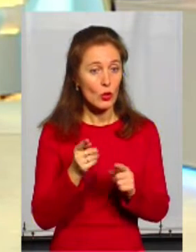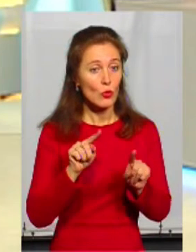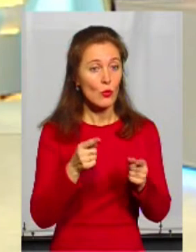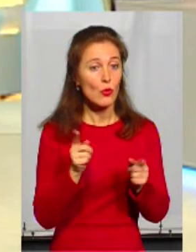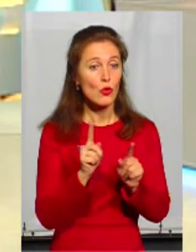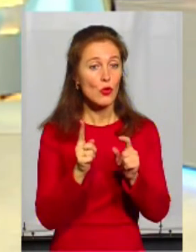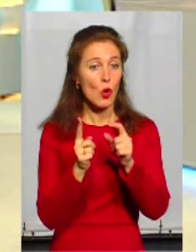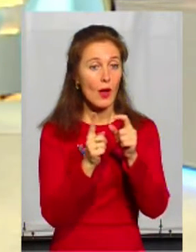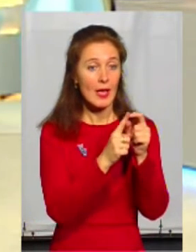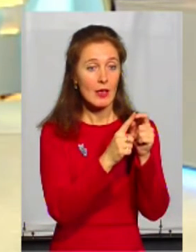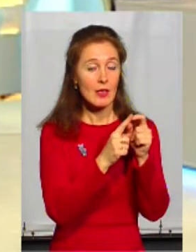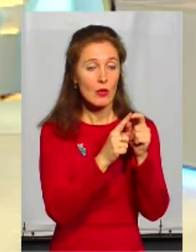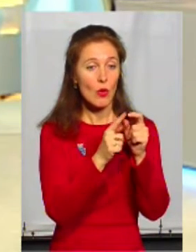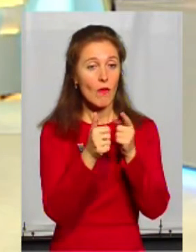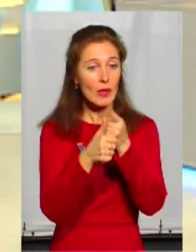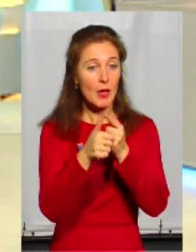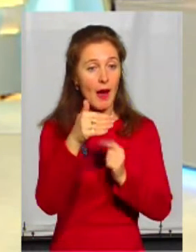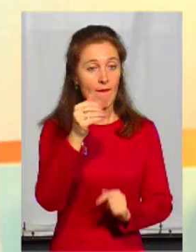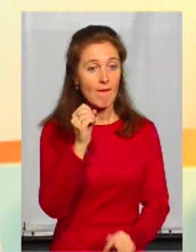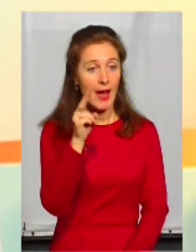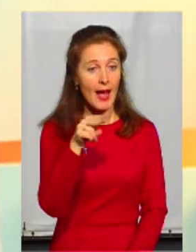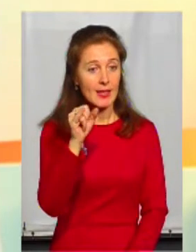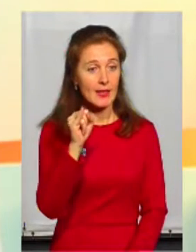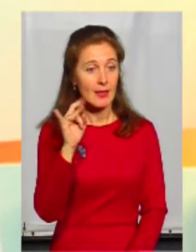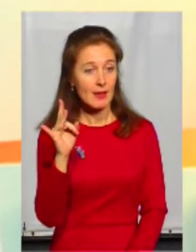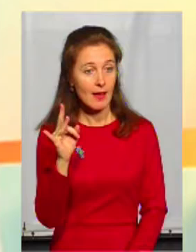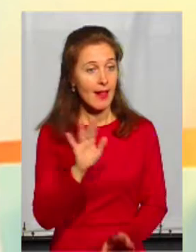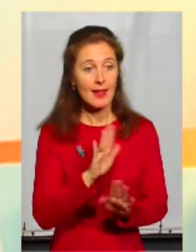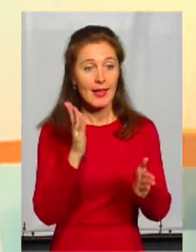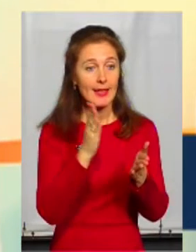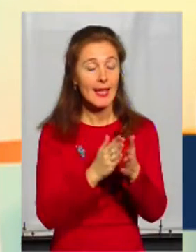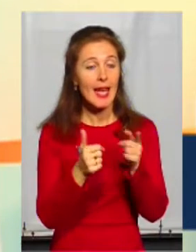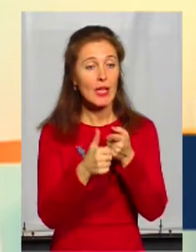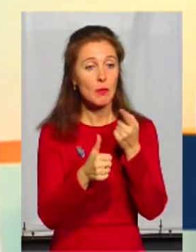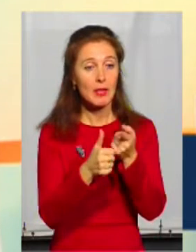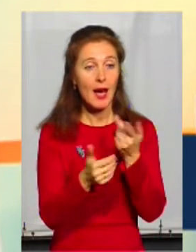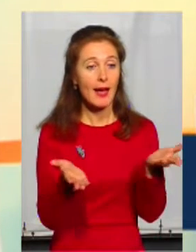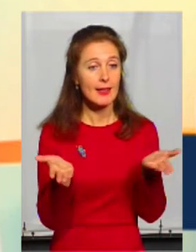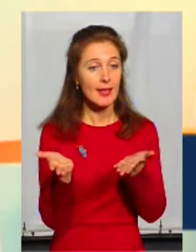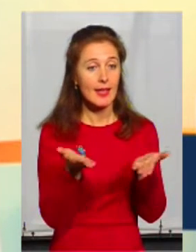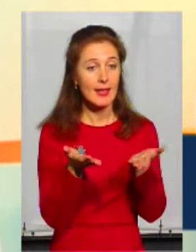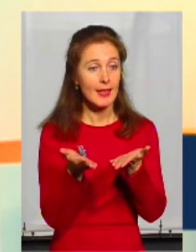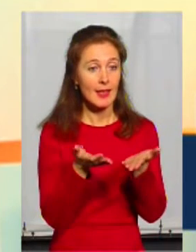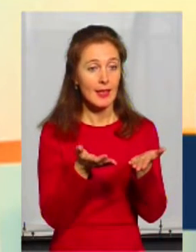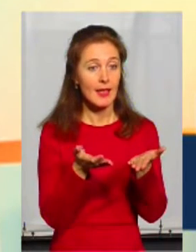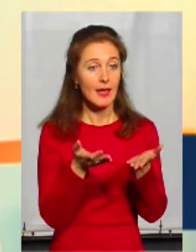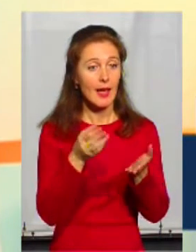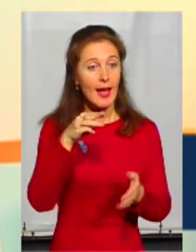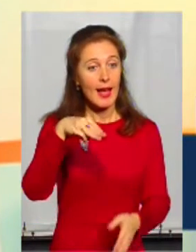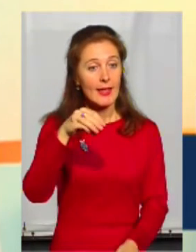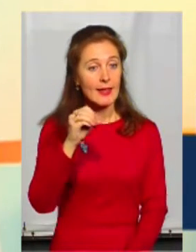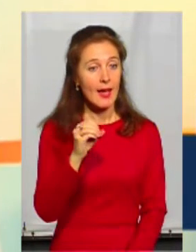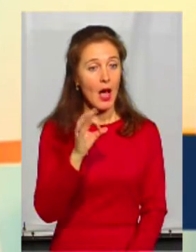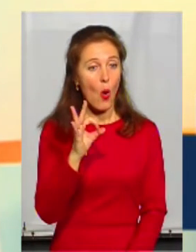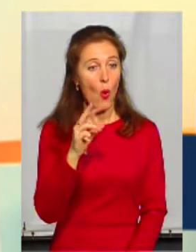«Федір», взагалі, це не є ім'я, яке уніфіковане. «Теодор»